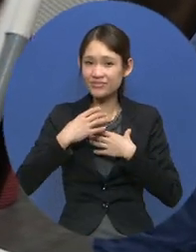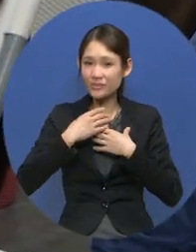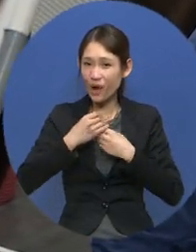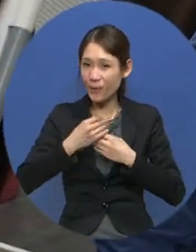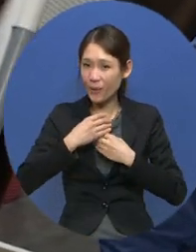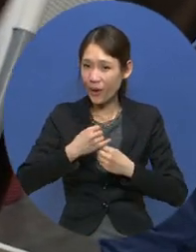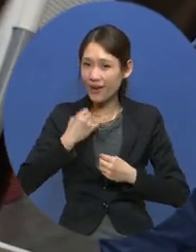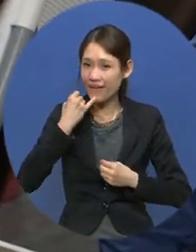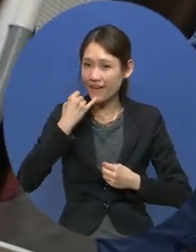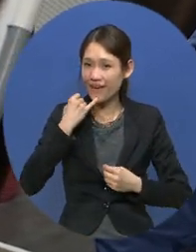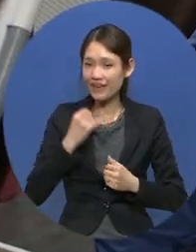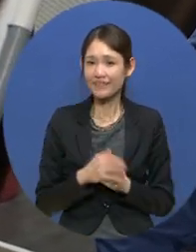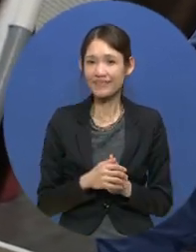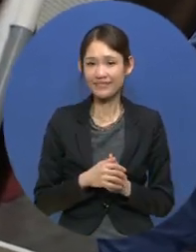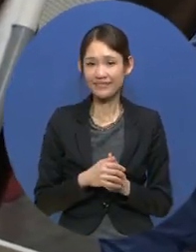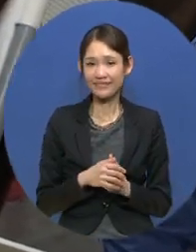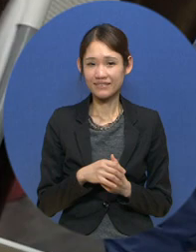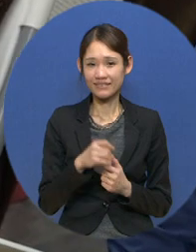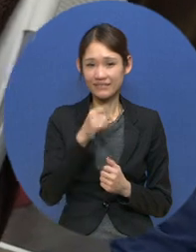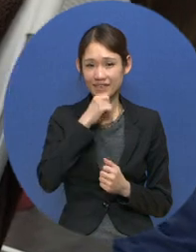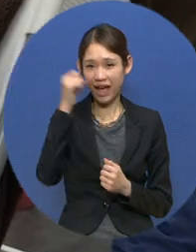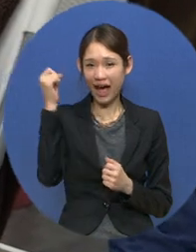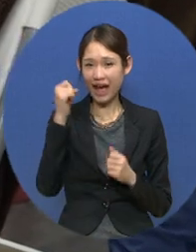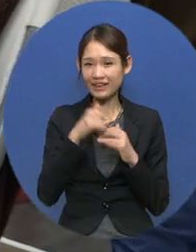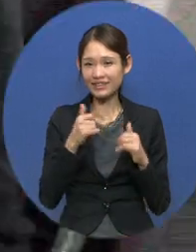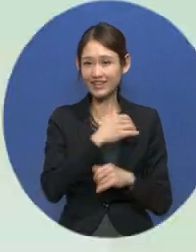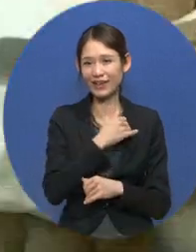돼요. 대학 합격자에게 울려.